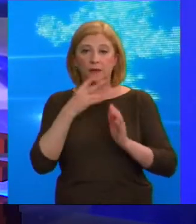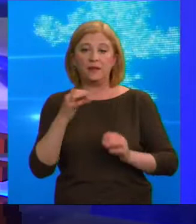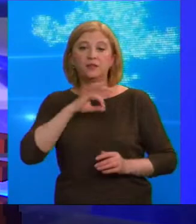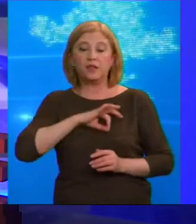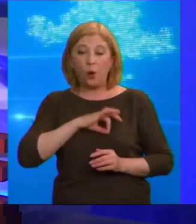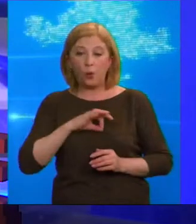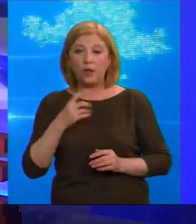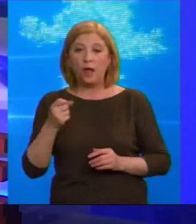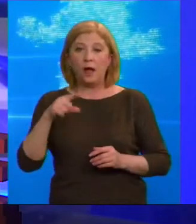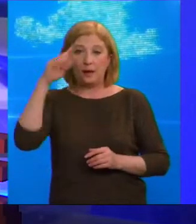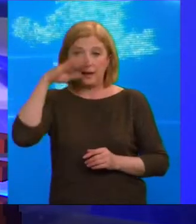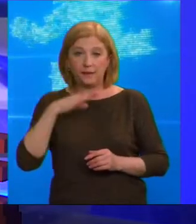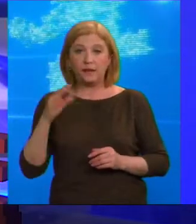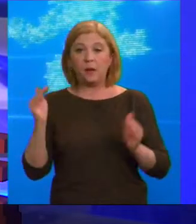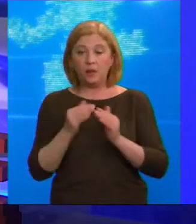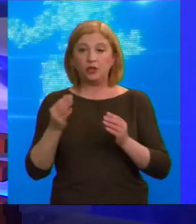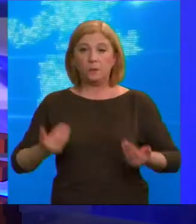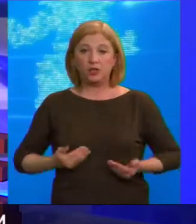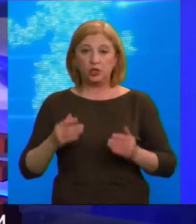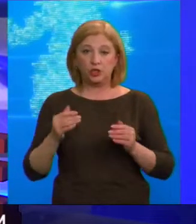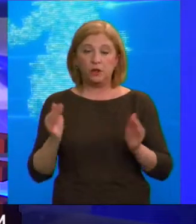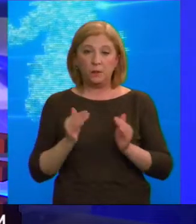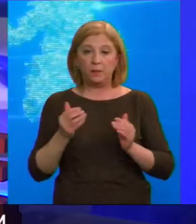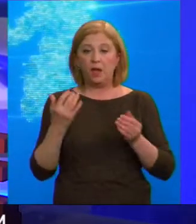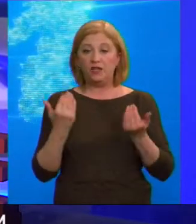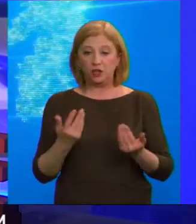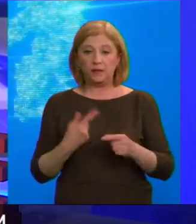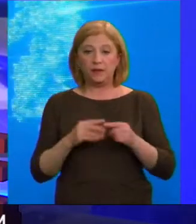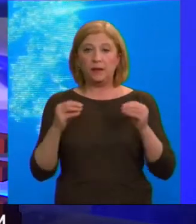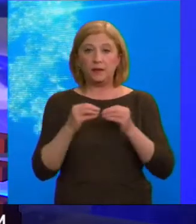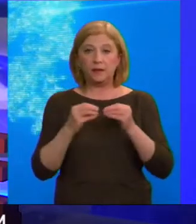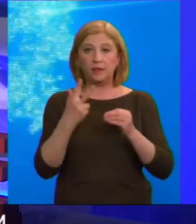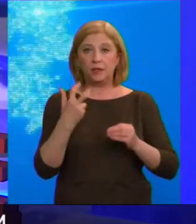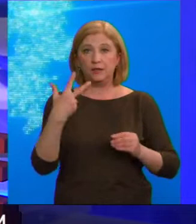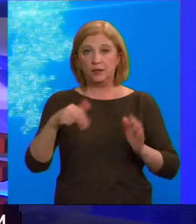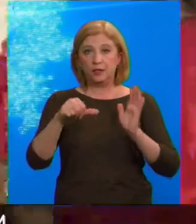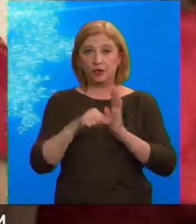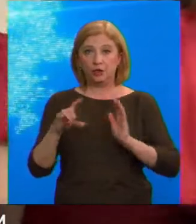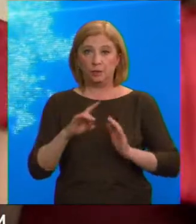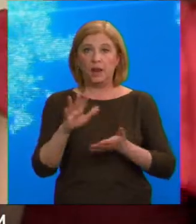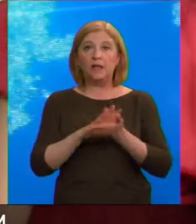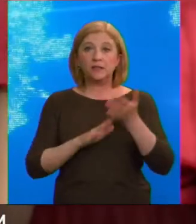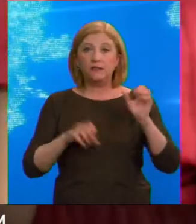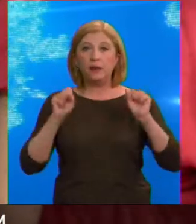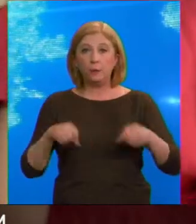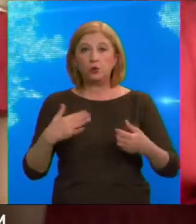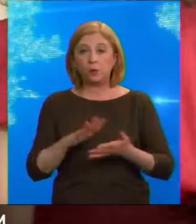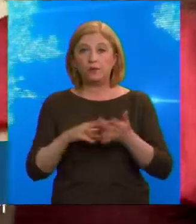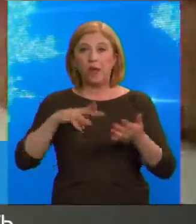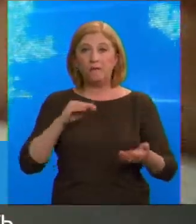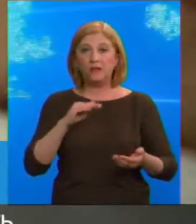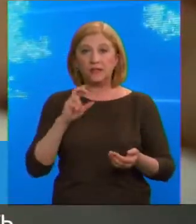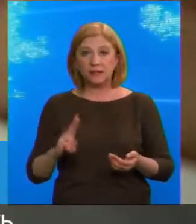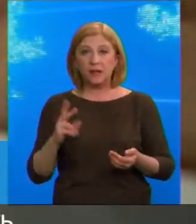члена семьи меньше прожиточного минимума. Сейчас это 10 336 рублей. Заявление можно уже подавать в МФЦ